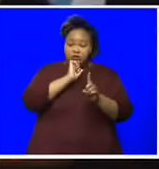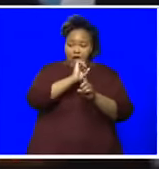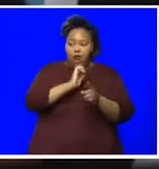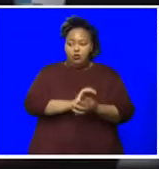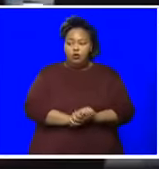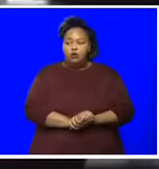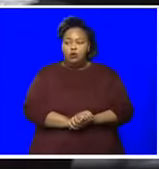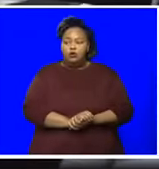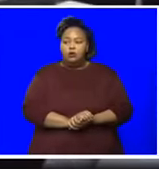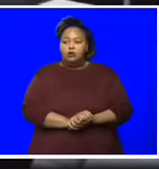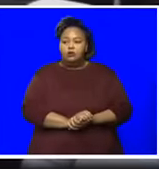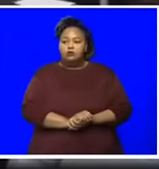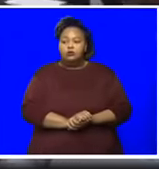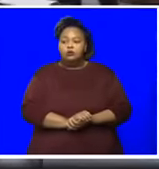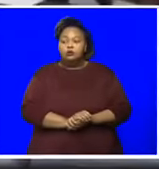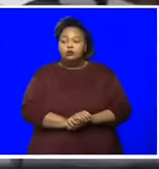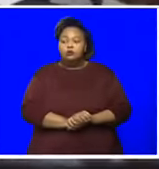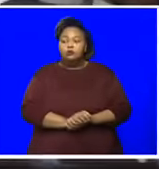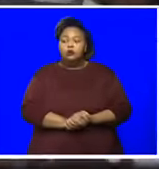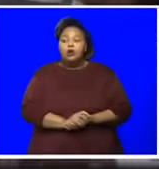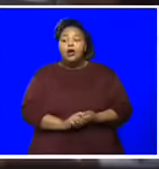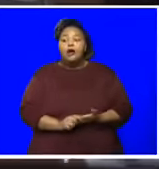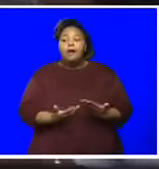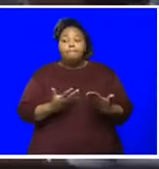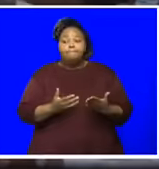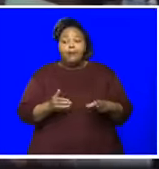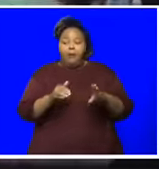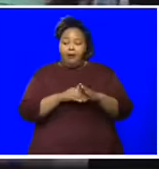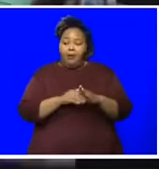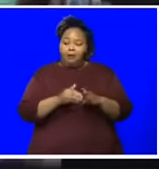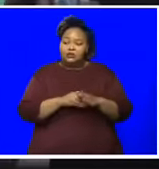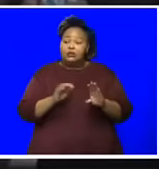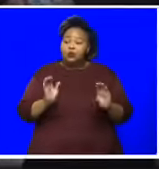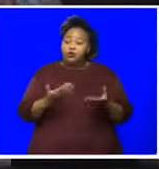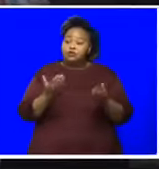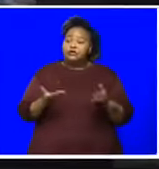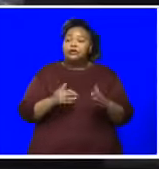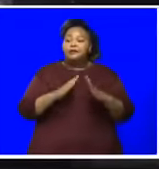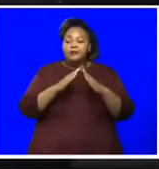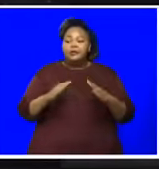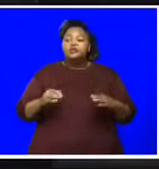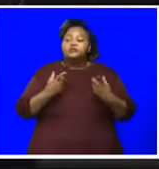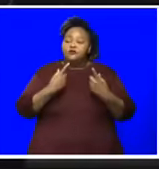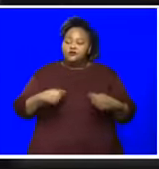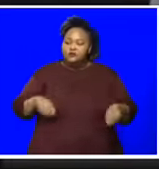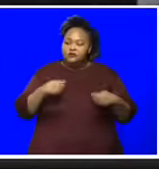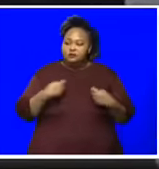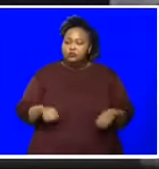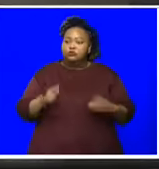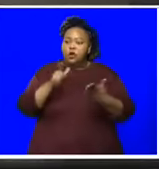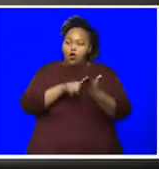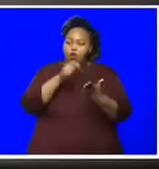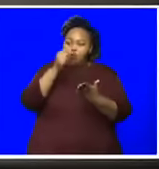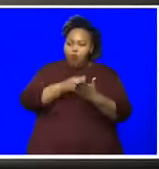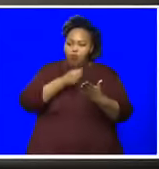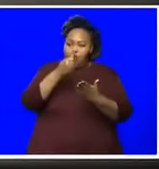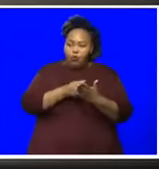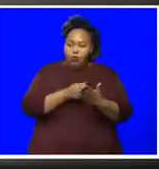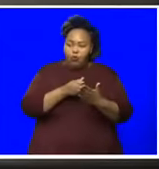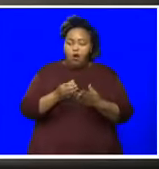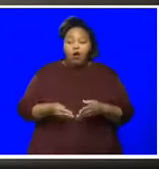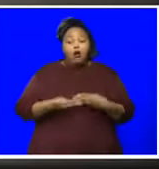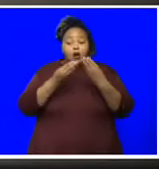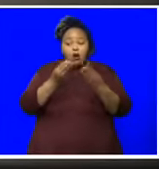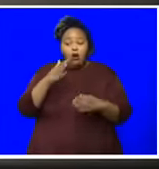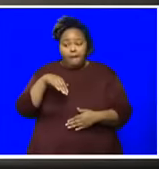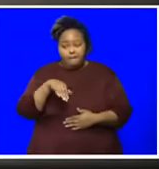ukuthi alethule ePhalamende umthetho lo sakhankanywa lotawenta luhlangothi letemakhono lube ngiloluphilako. Sivele siyigadzile